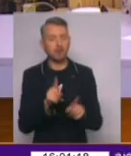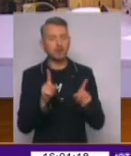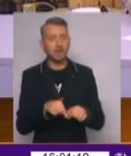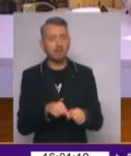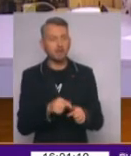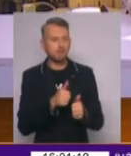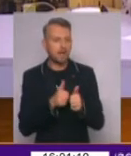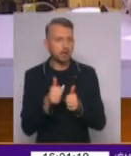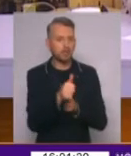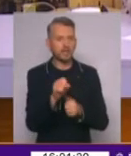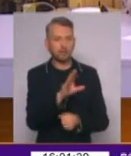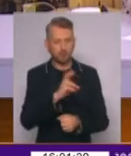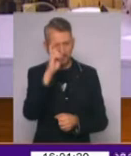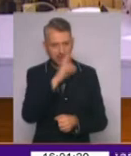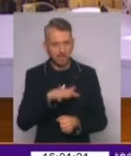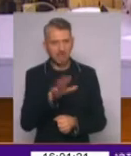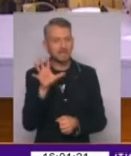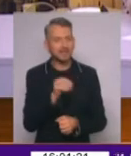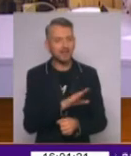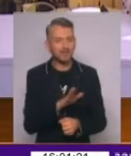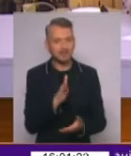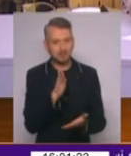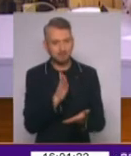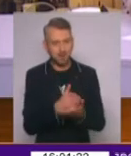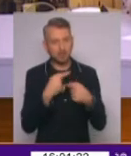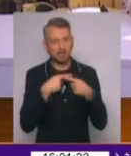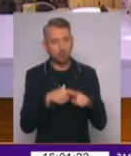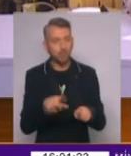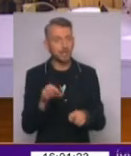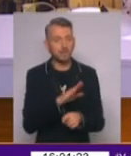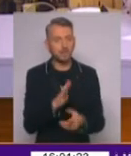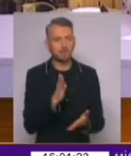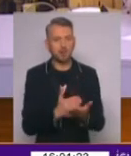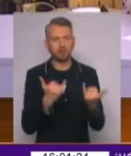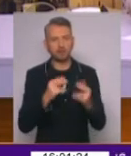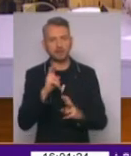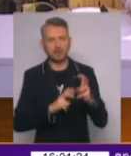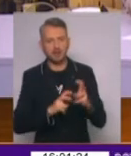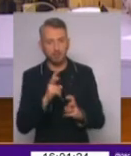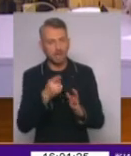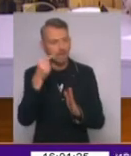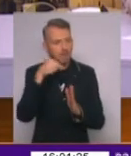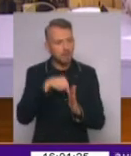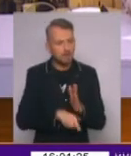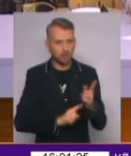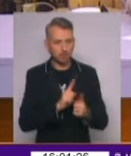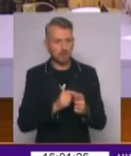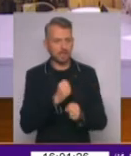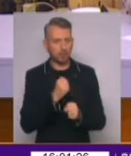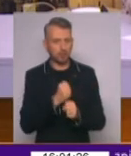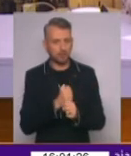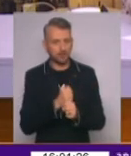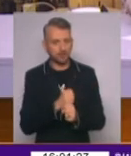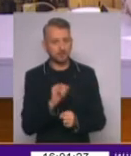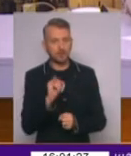передові європейські країни не всі мають технології, не всі мають сучасні заводи саме глибинної переробки.